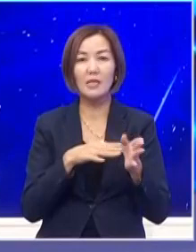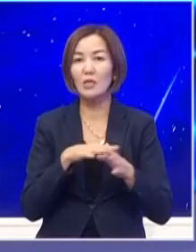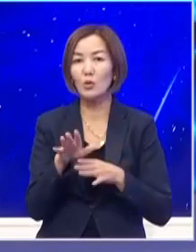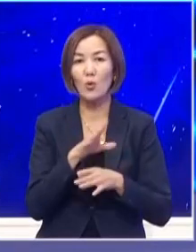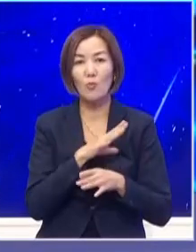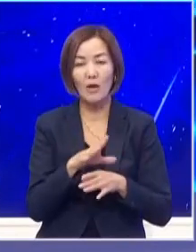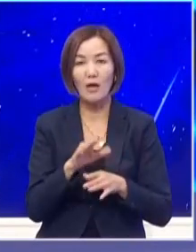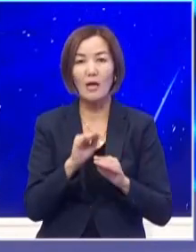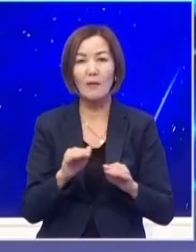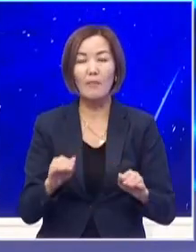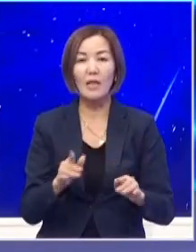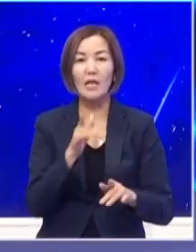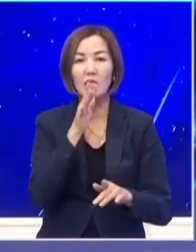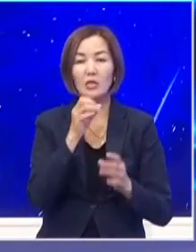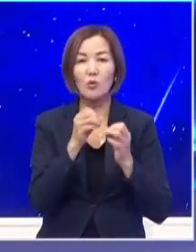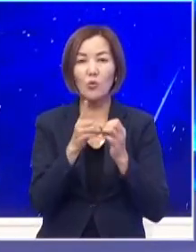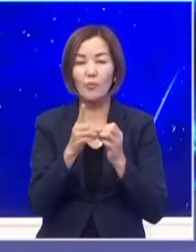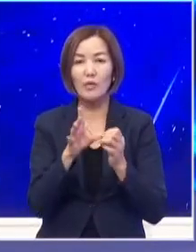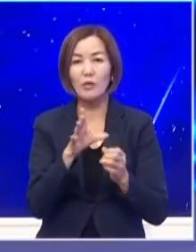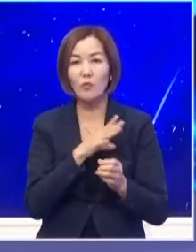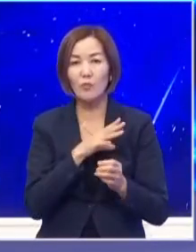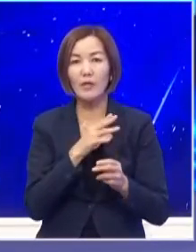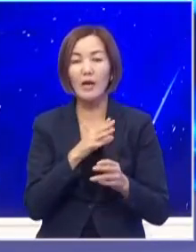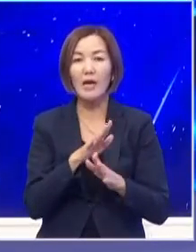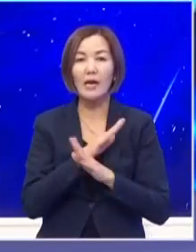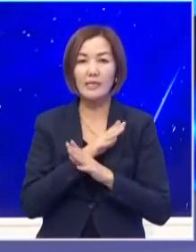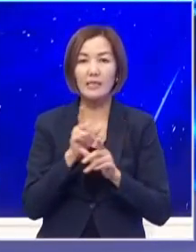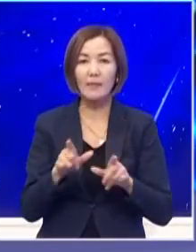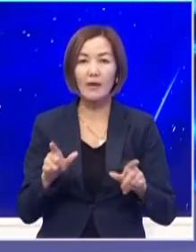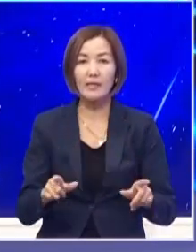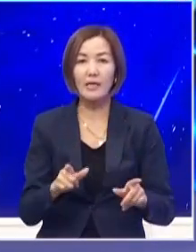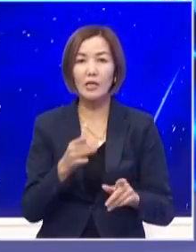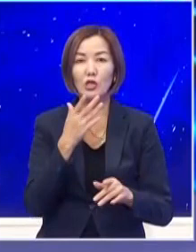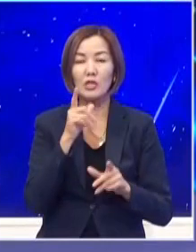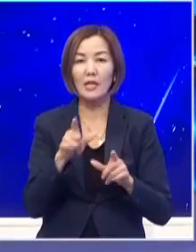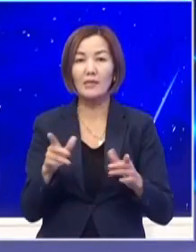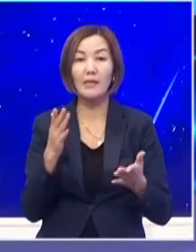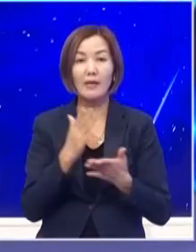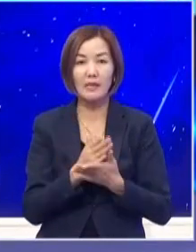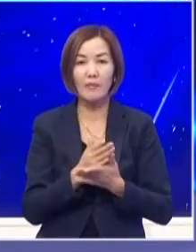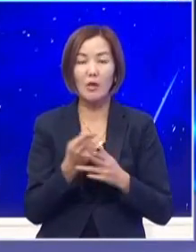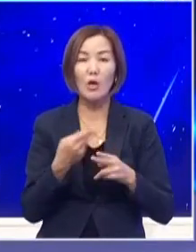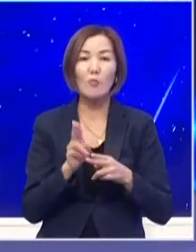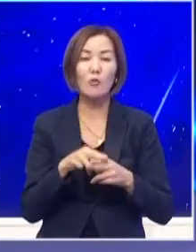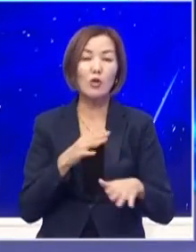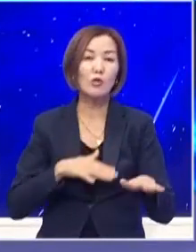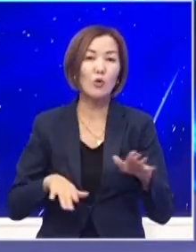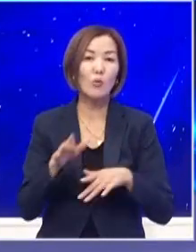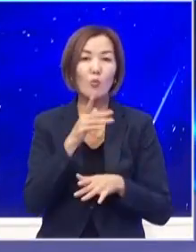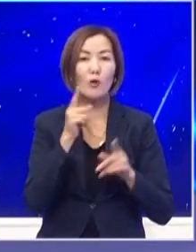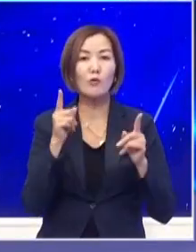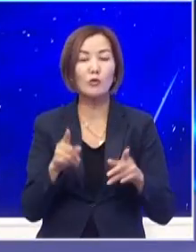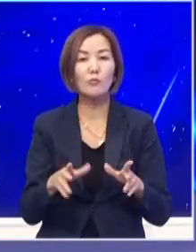толмағандар. Балалардың жасы небәрі 11-де болыпты. Қаза тапқандардың қатарында шетел азаматтары да бар. Бұл туралы